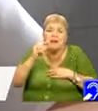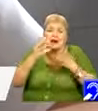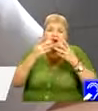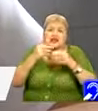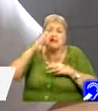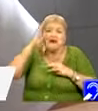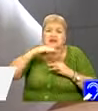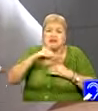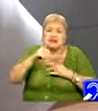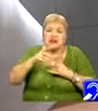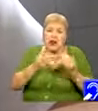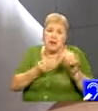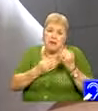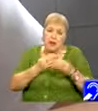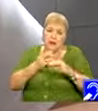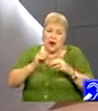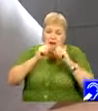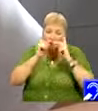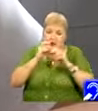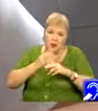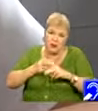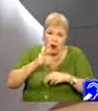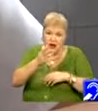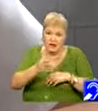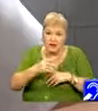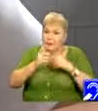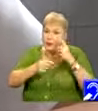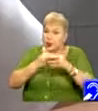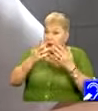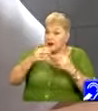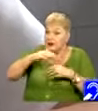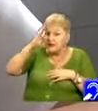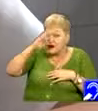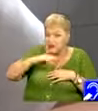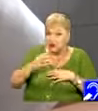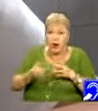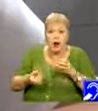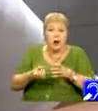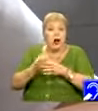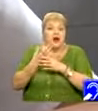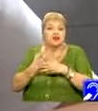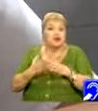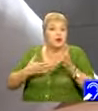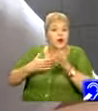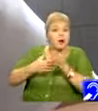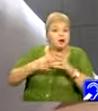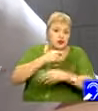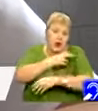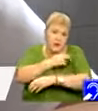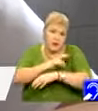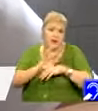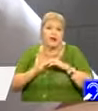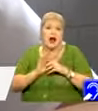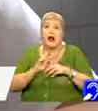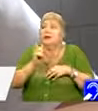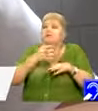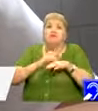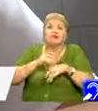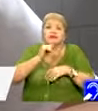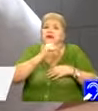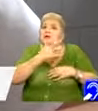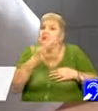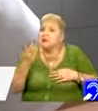perioada internării, chiar și pacienții adulți, chiar la început, dacă ei se internează, să spunem, asimptomatici, dar